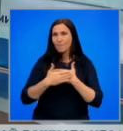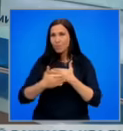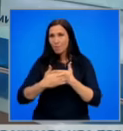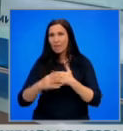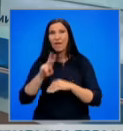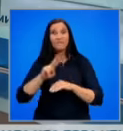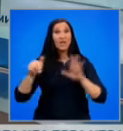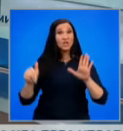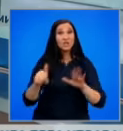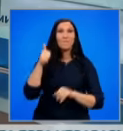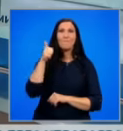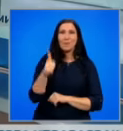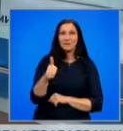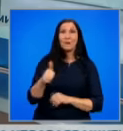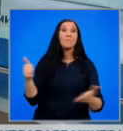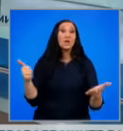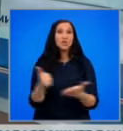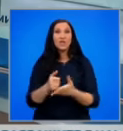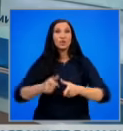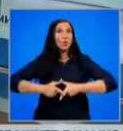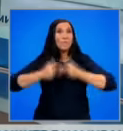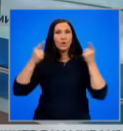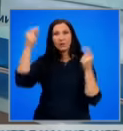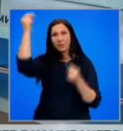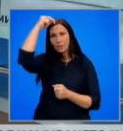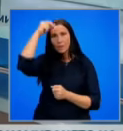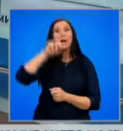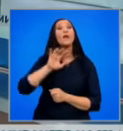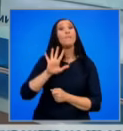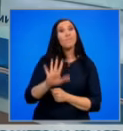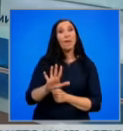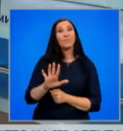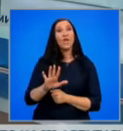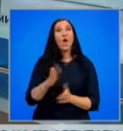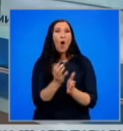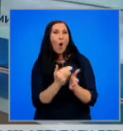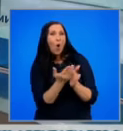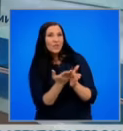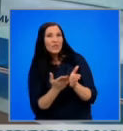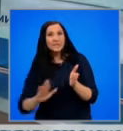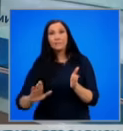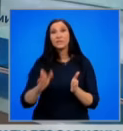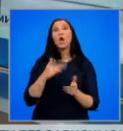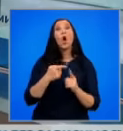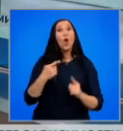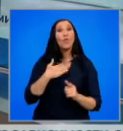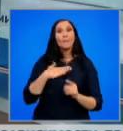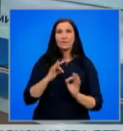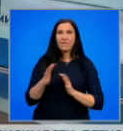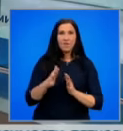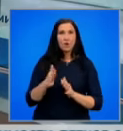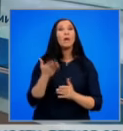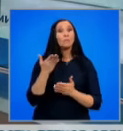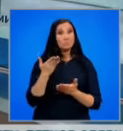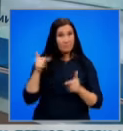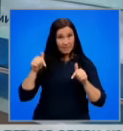промяната, 26 от БСП, 16 от Демократична България и петимата отцепили се от Има такъв народ. Днес